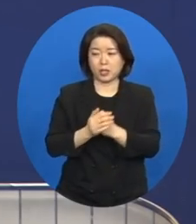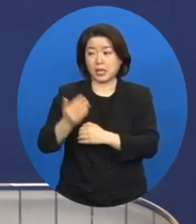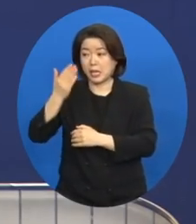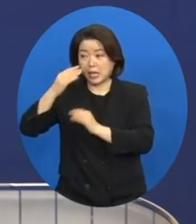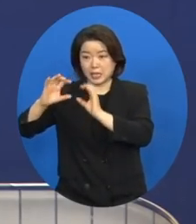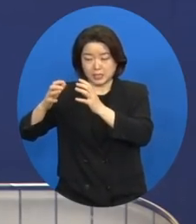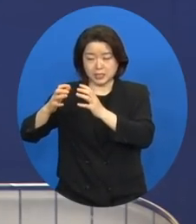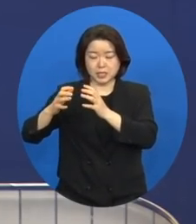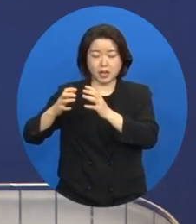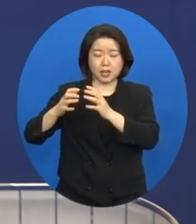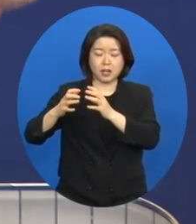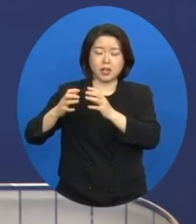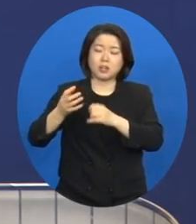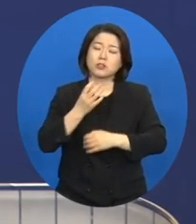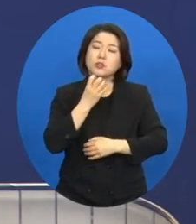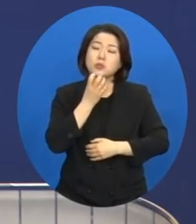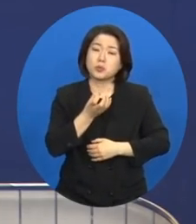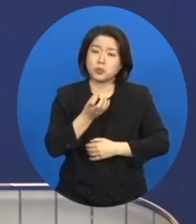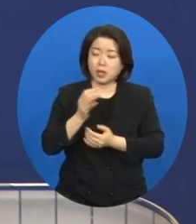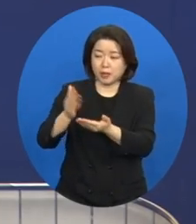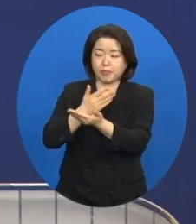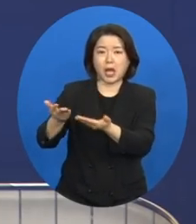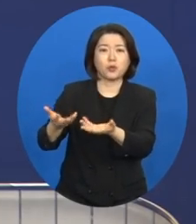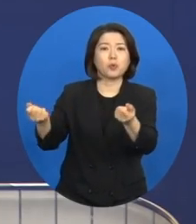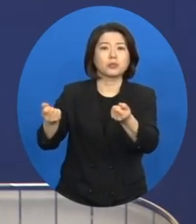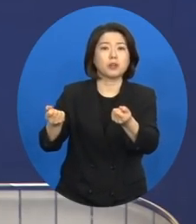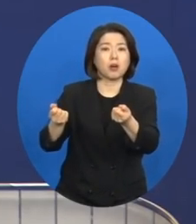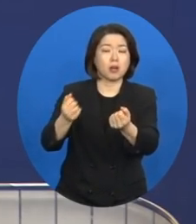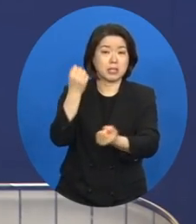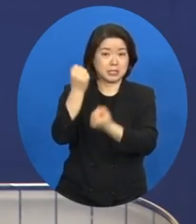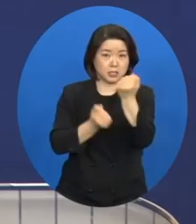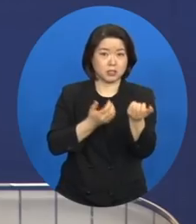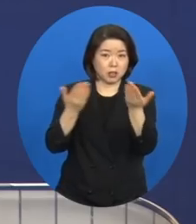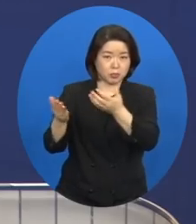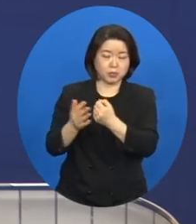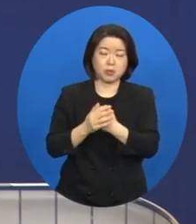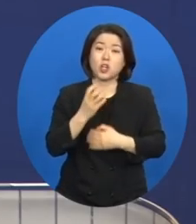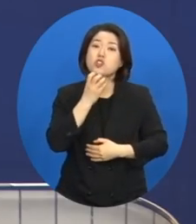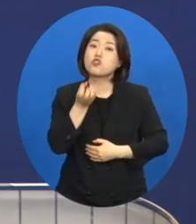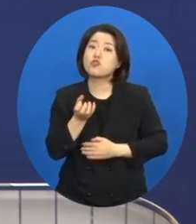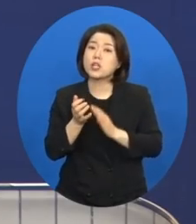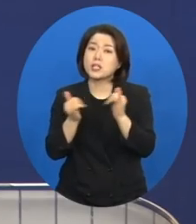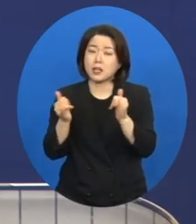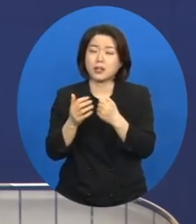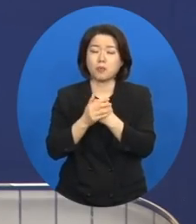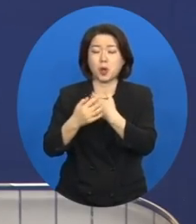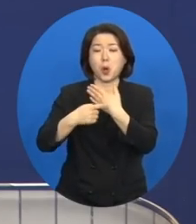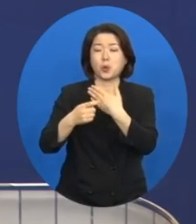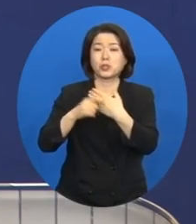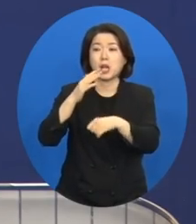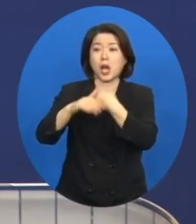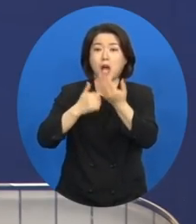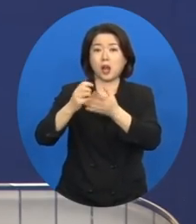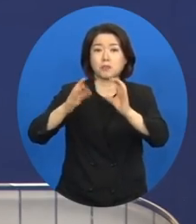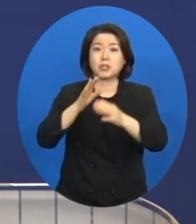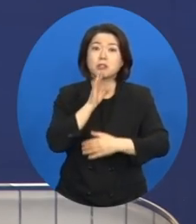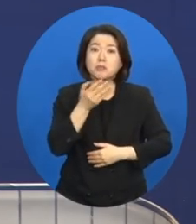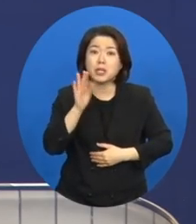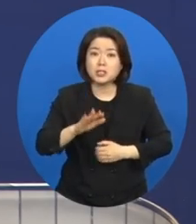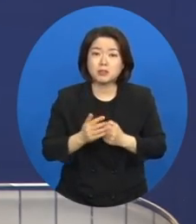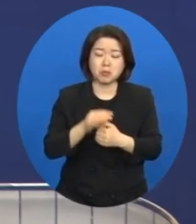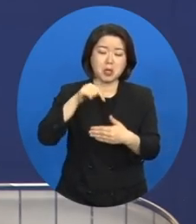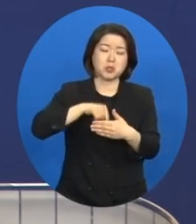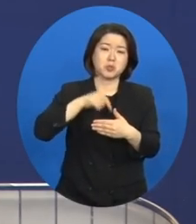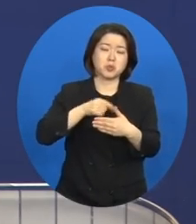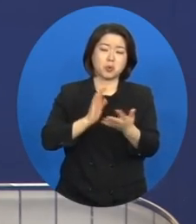유대인을 구별해서 설명합니다. 유대인은요, 겉으로는 하나님의 백성이 있지만 실제로는 예수님을